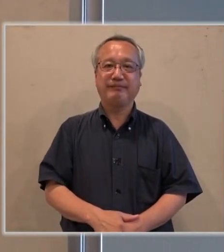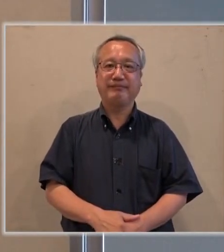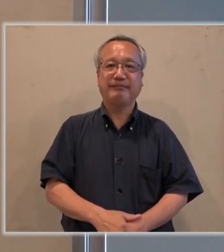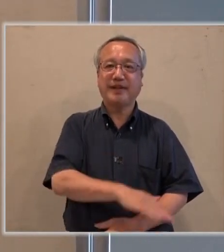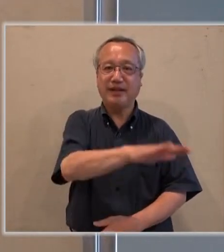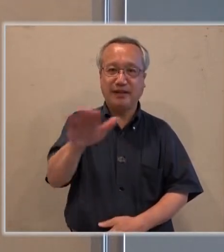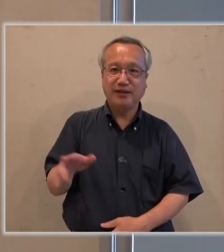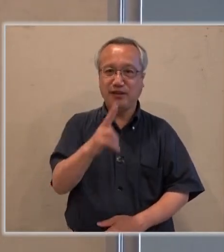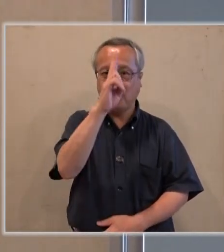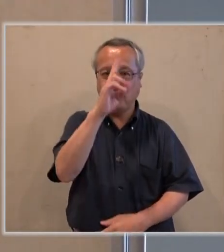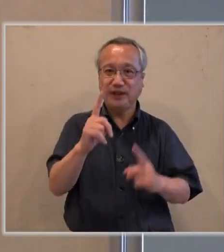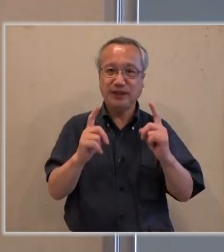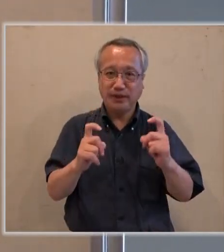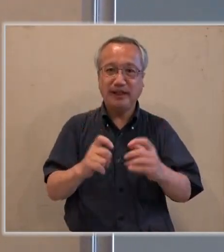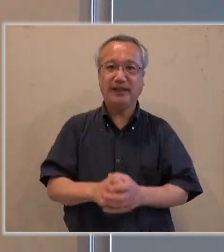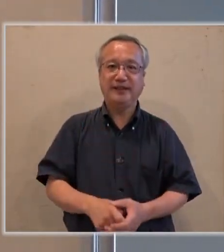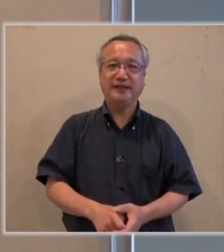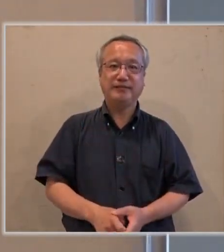皆さんこんにちは。